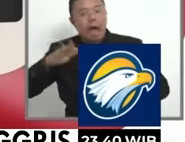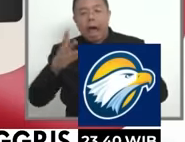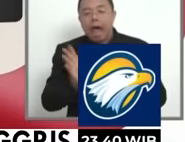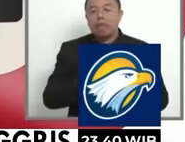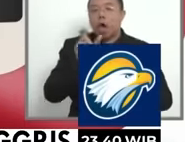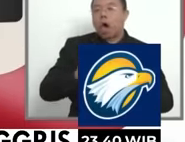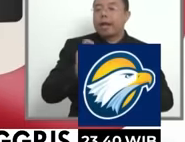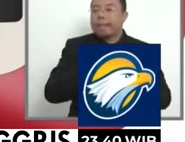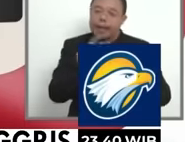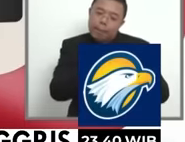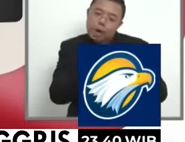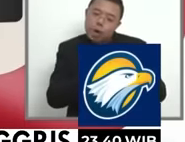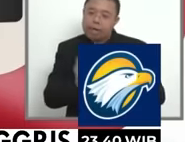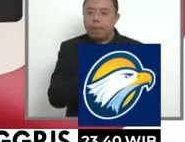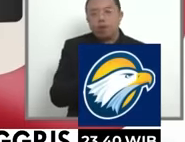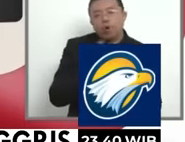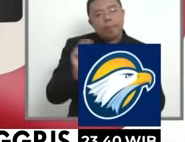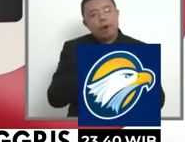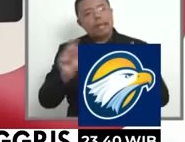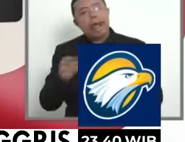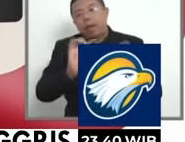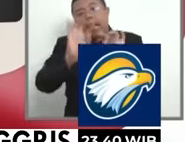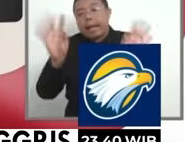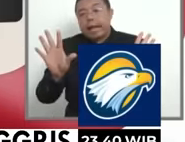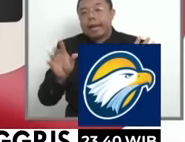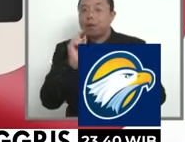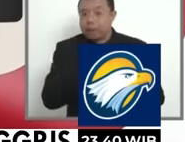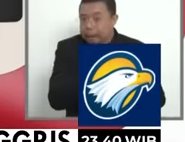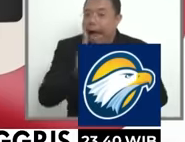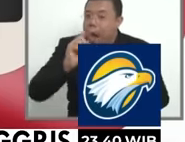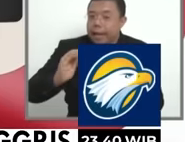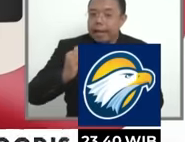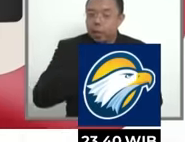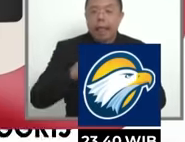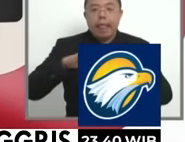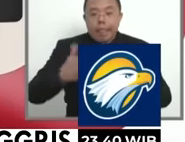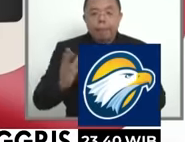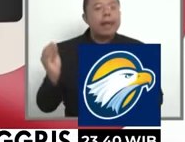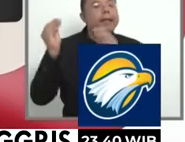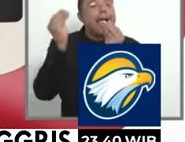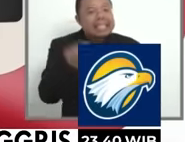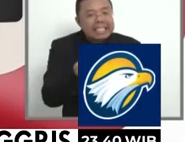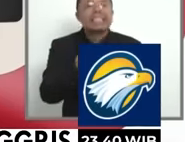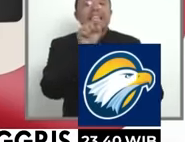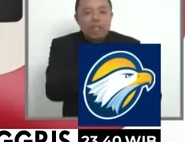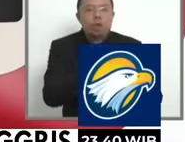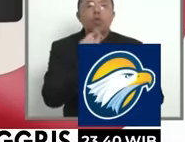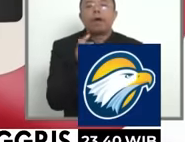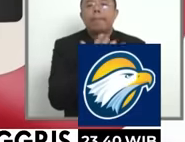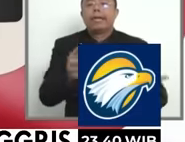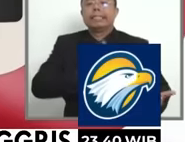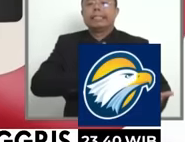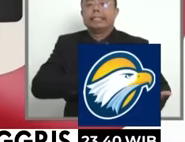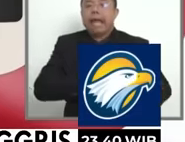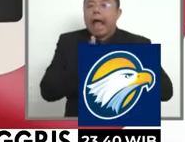para pencipta penulis buku semuanya sehingga terhadap mereka perlu dilindungi tapi berikan itu kepada mereka